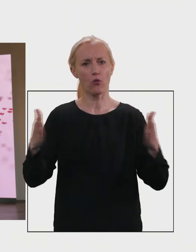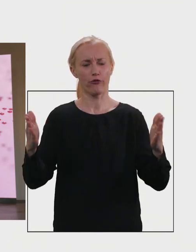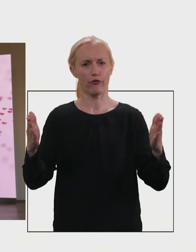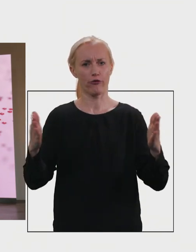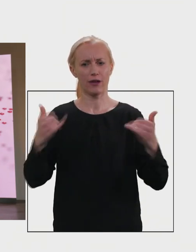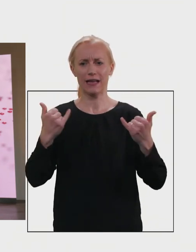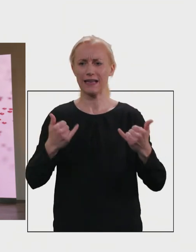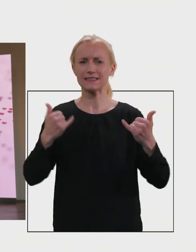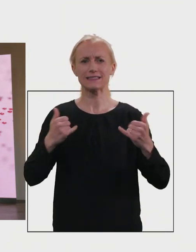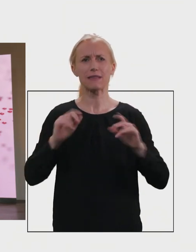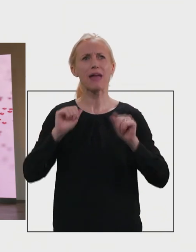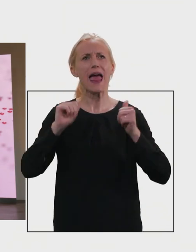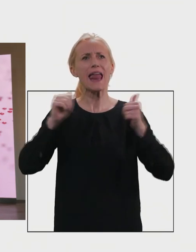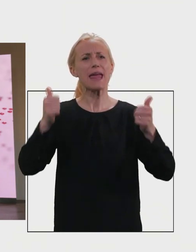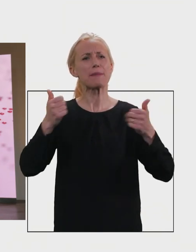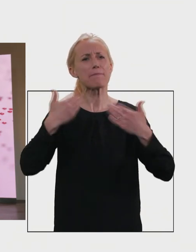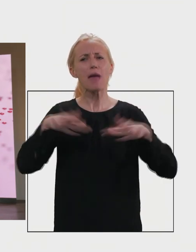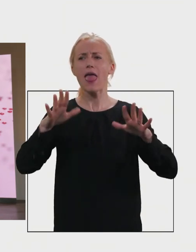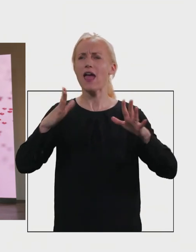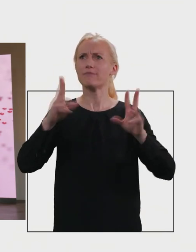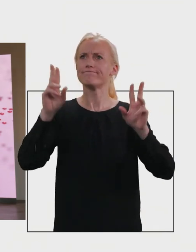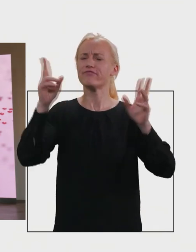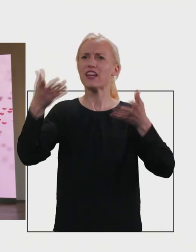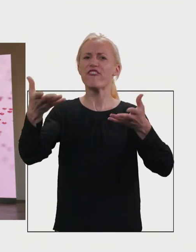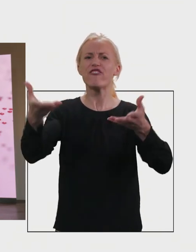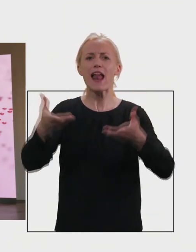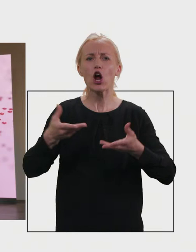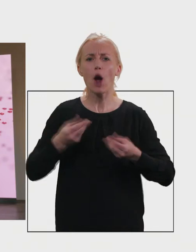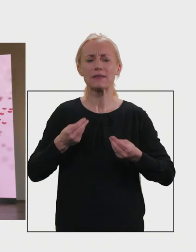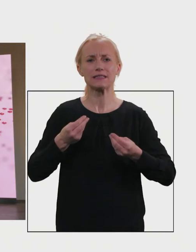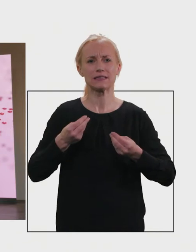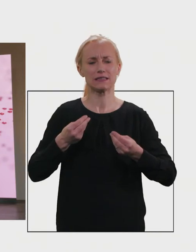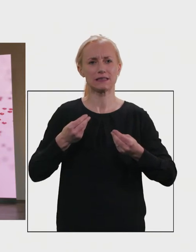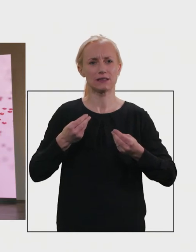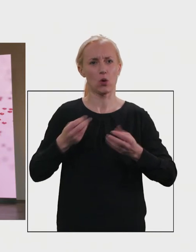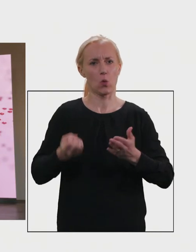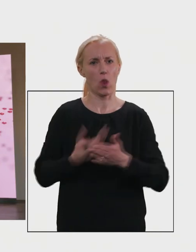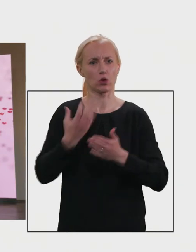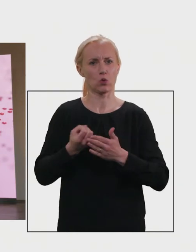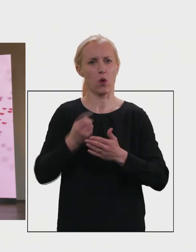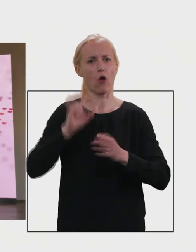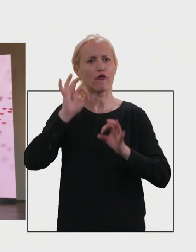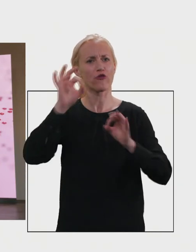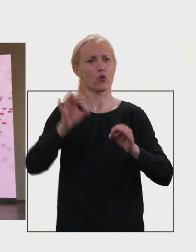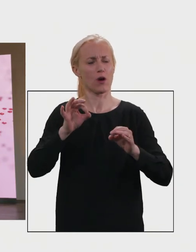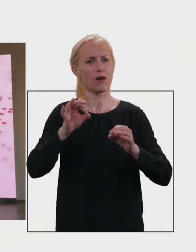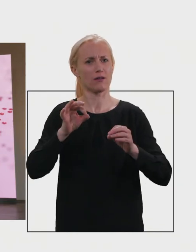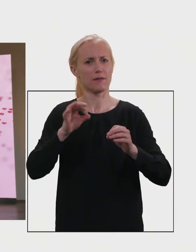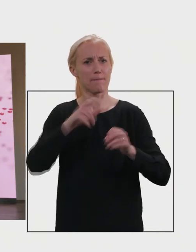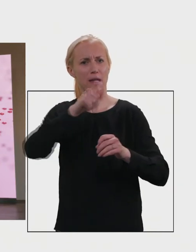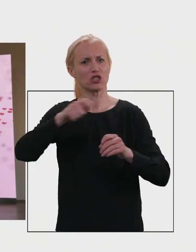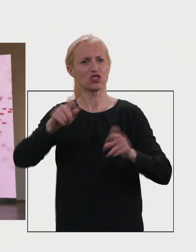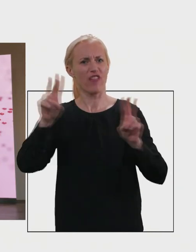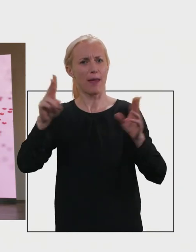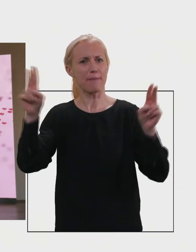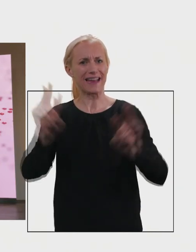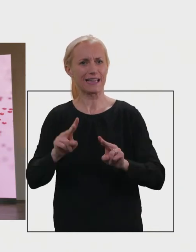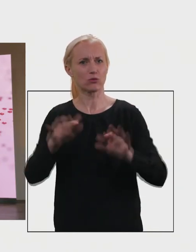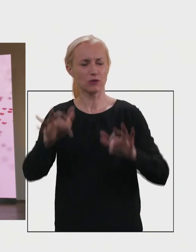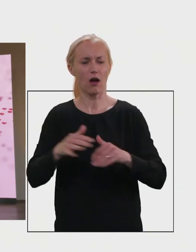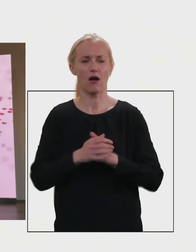mehr, dass eine Form von Willkommenskultur entsteht, auch für Menschen mit Beeinträchtigungen. Da spielt natürlich das Thema